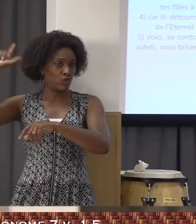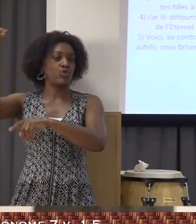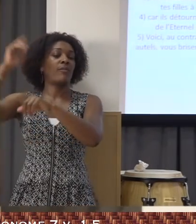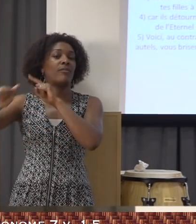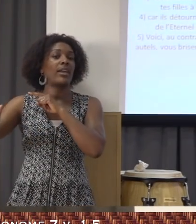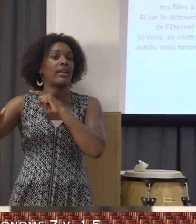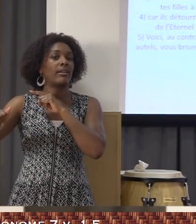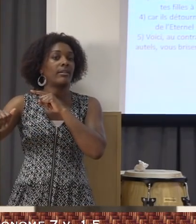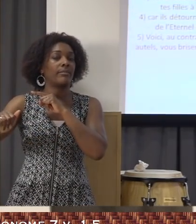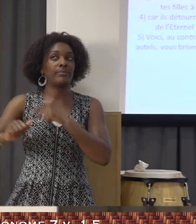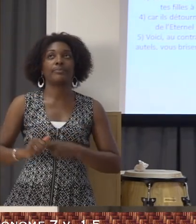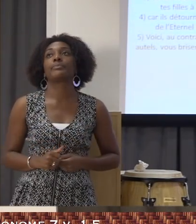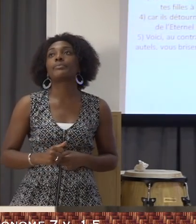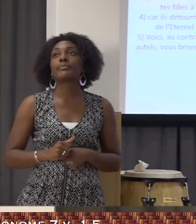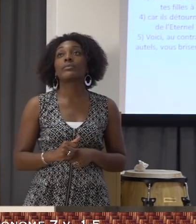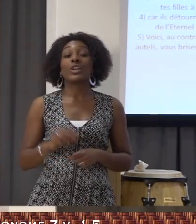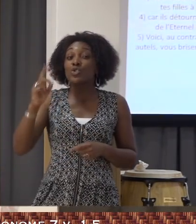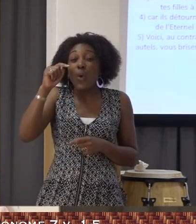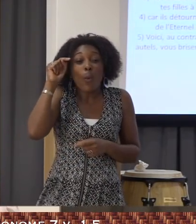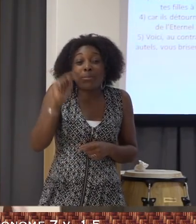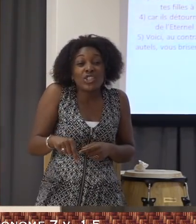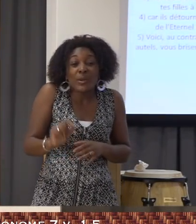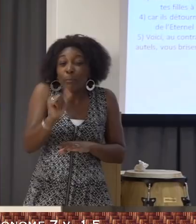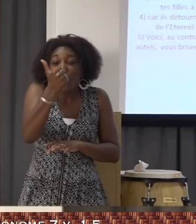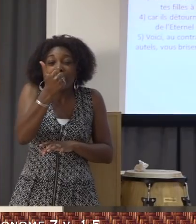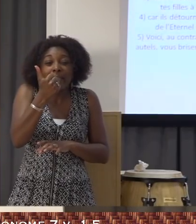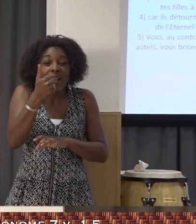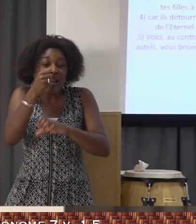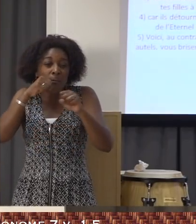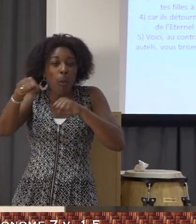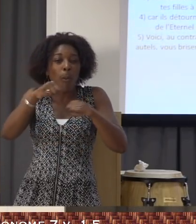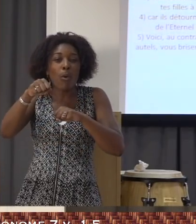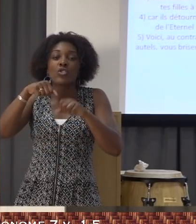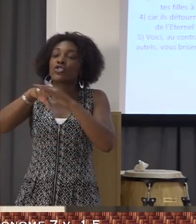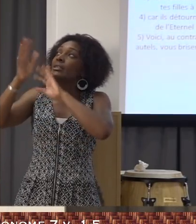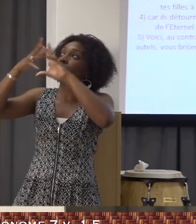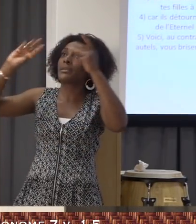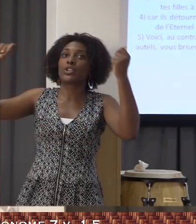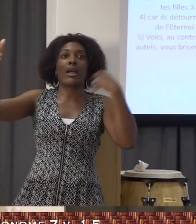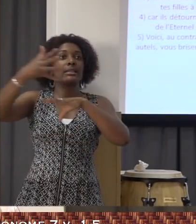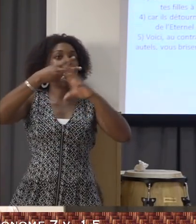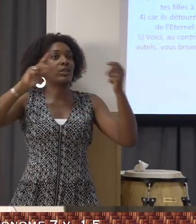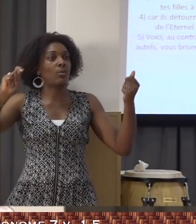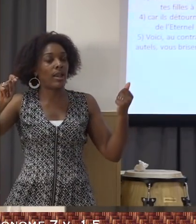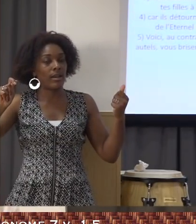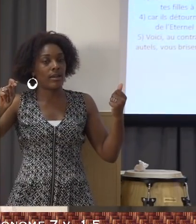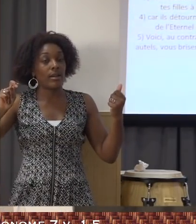Donc Dieu ne fait rien sans d'avoir agi dans le spirituel. C'est pourquoi le